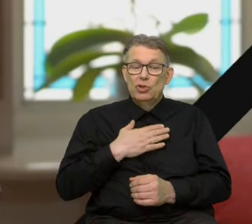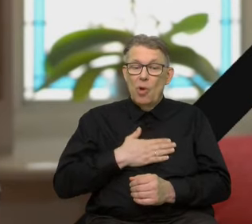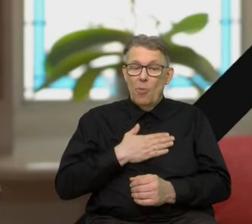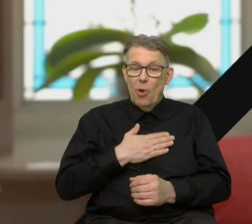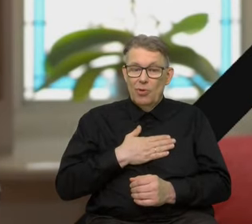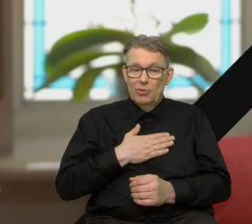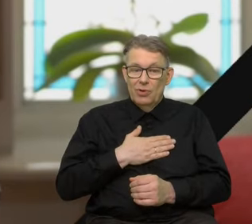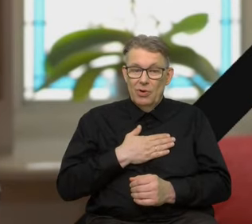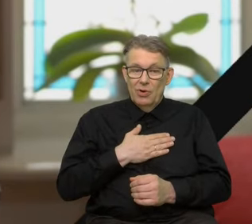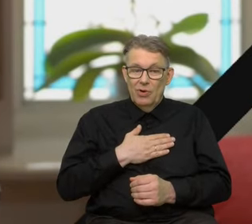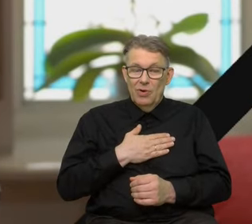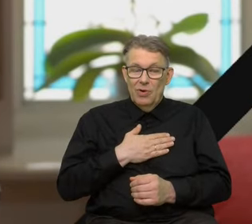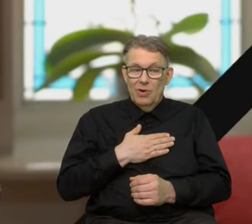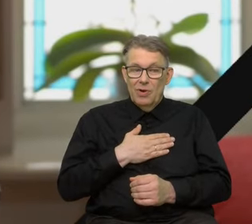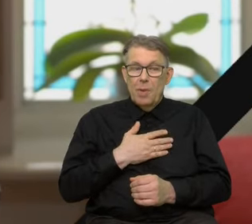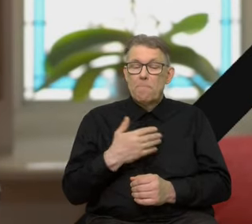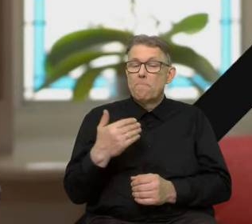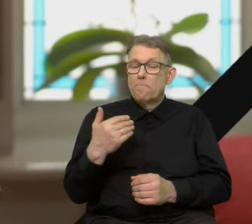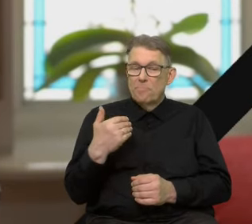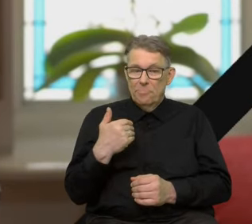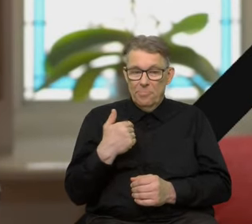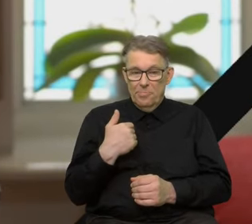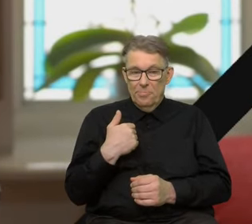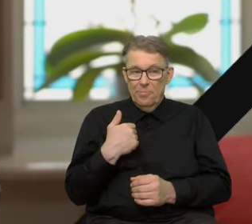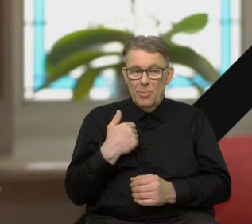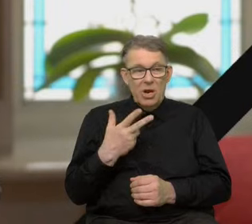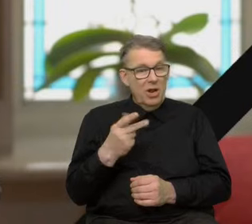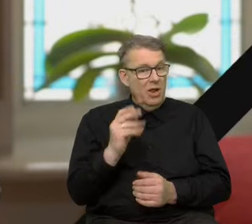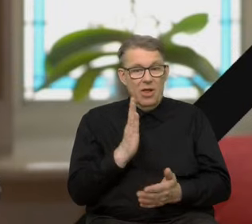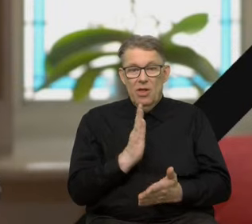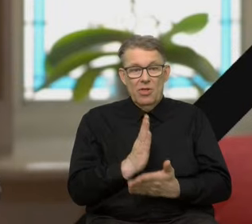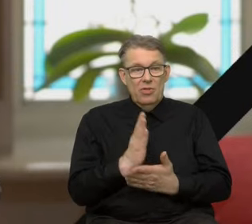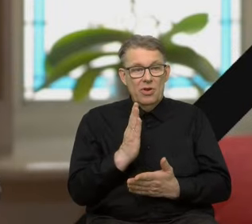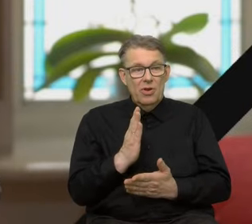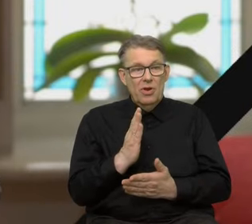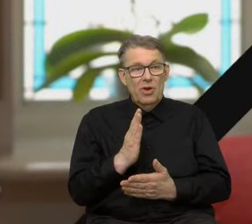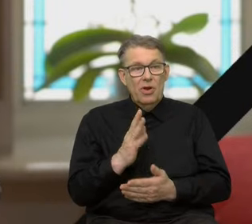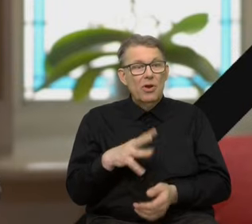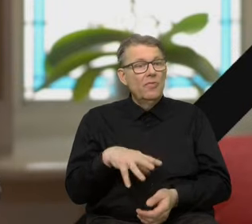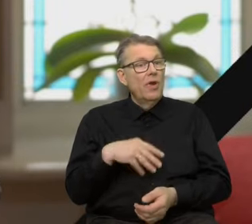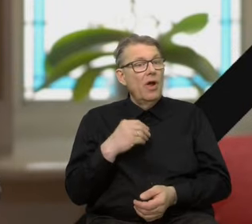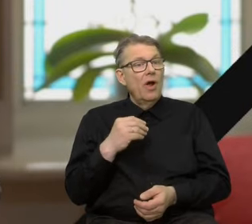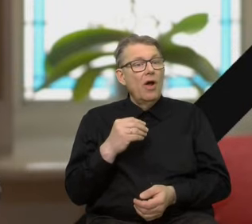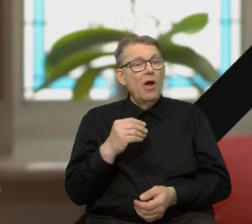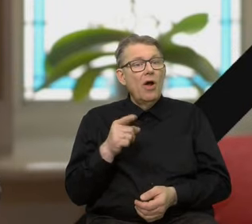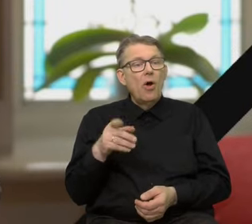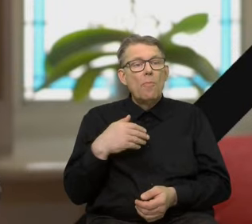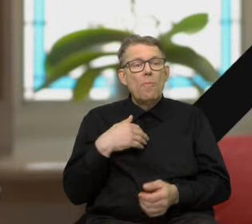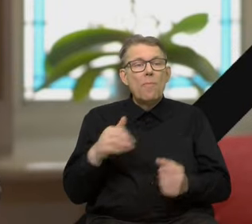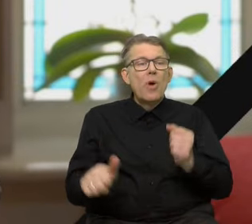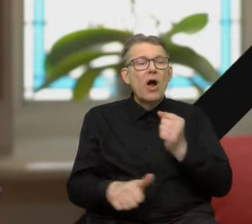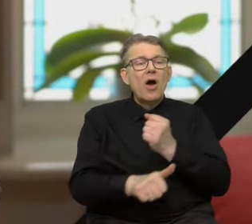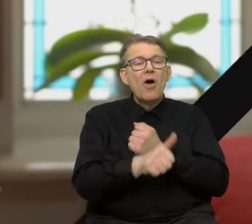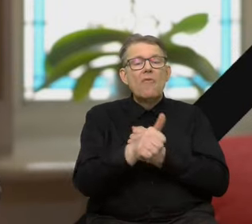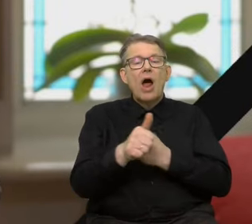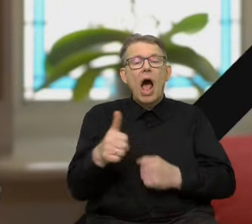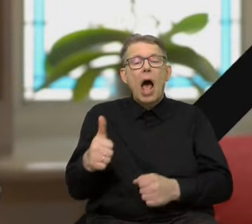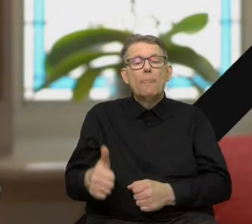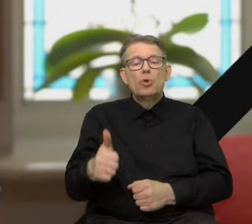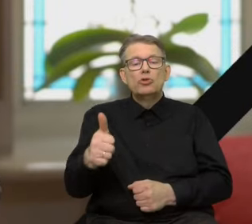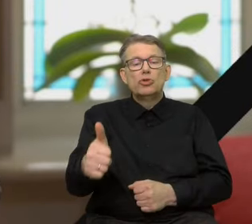Sopoćko był nie tylko świadkiem, on był przede wszystkim